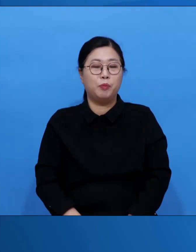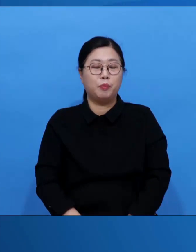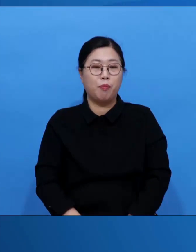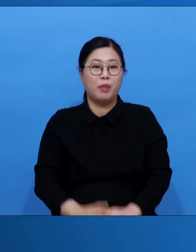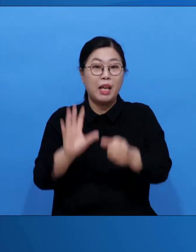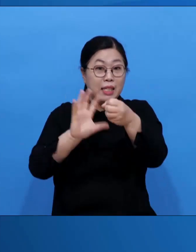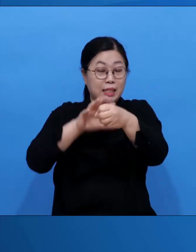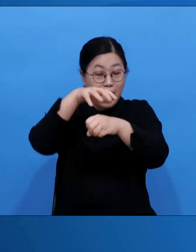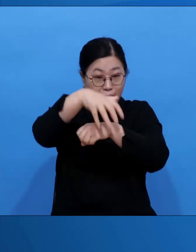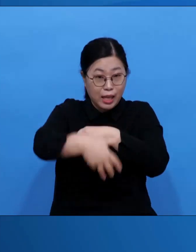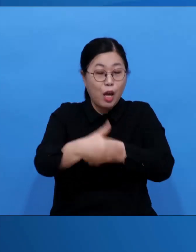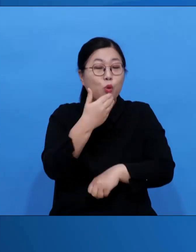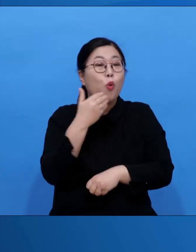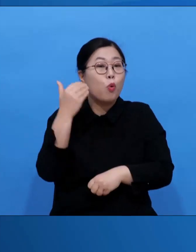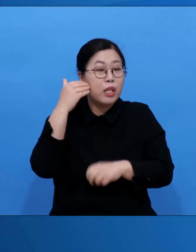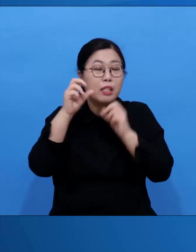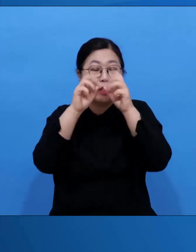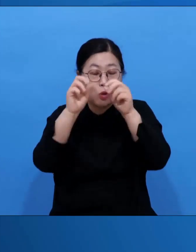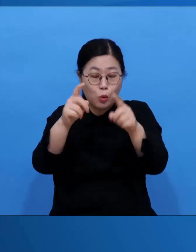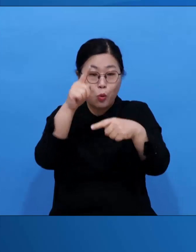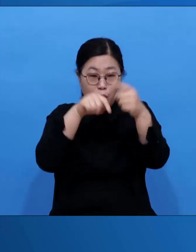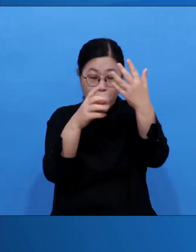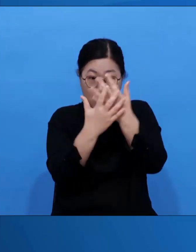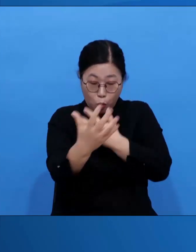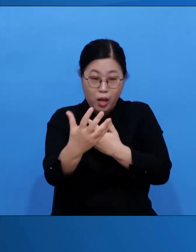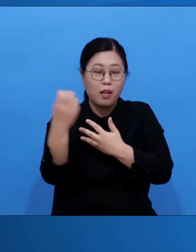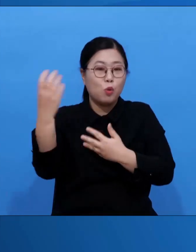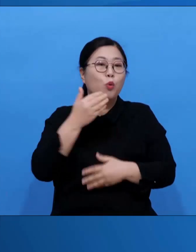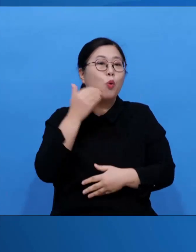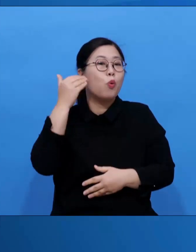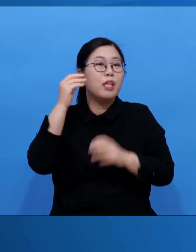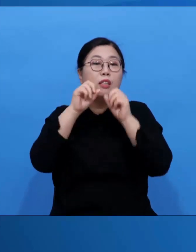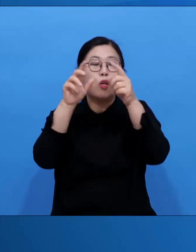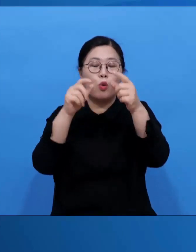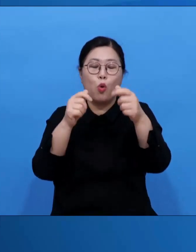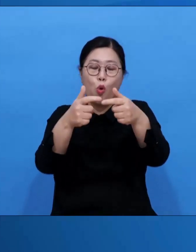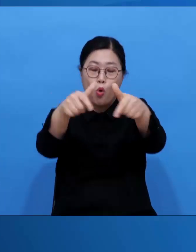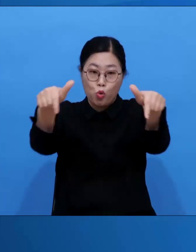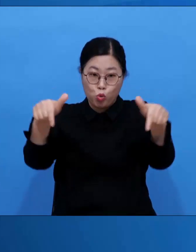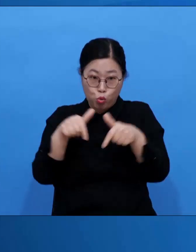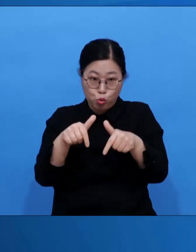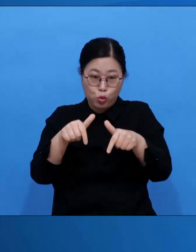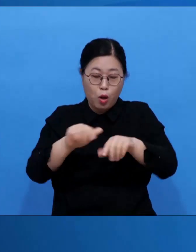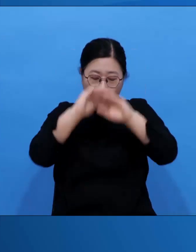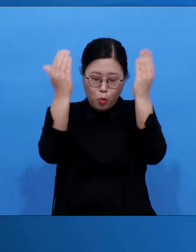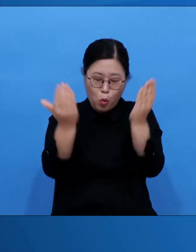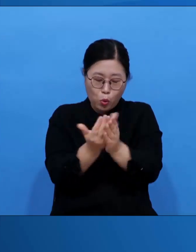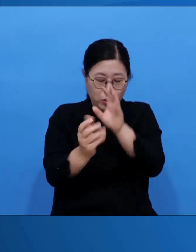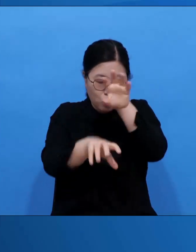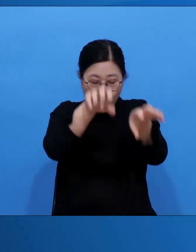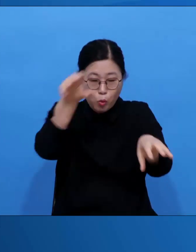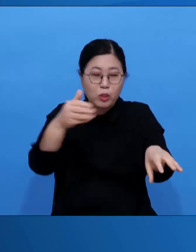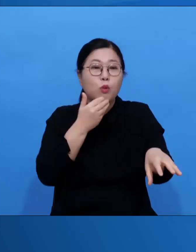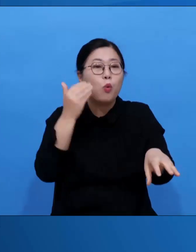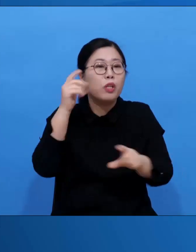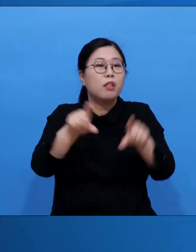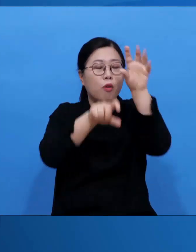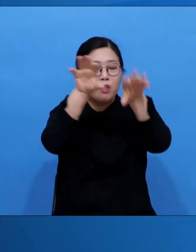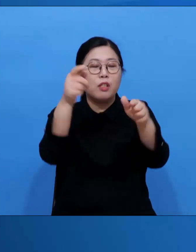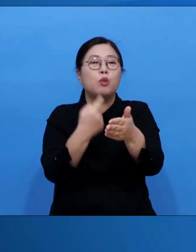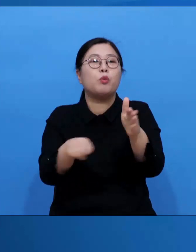세계 농인 선교대회와 농인 선교국, 전 세계 농인 현장을 위해 함께 기도해 주시기